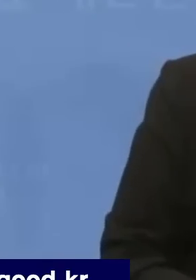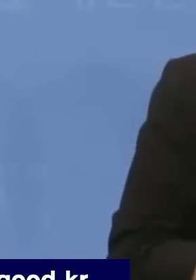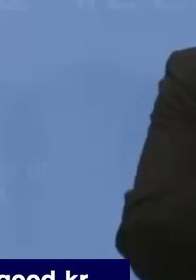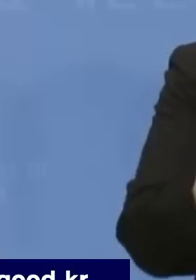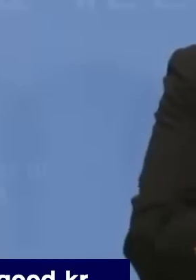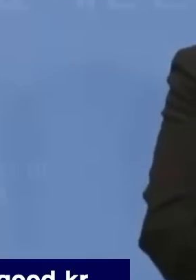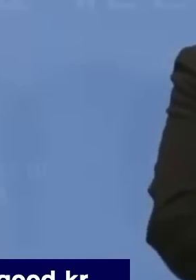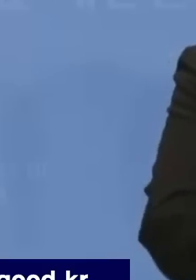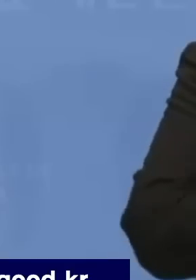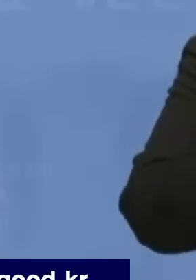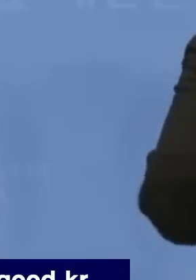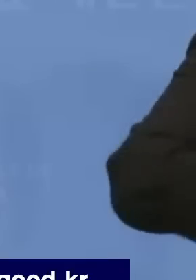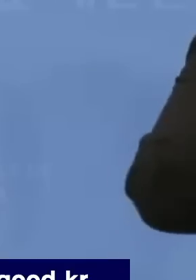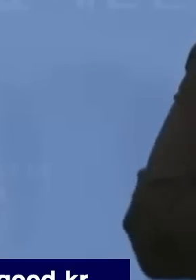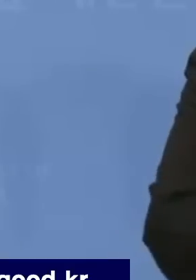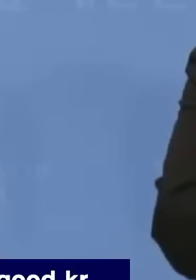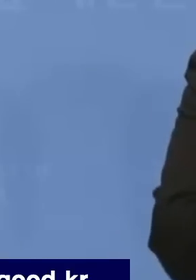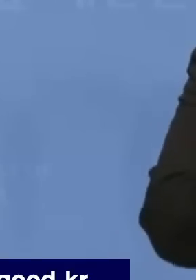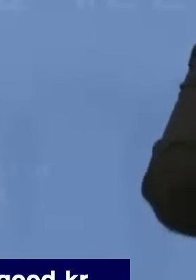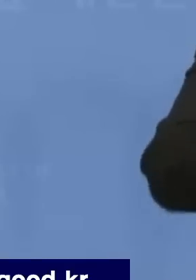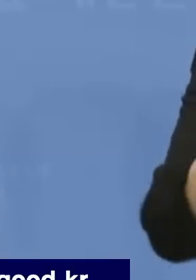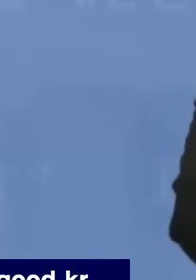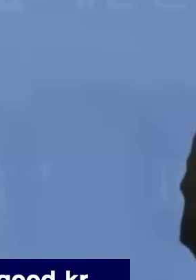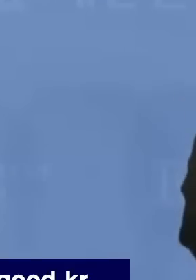국민 향한 기만이며 모욕입니다.